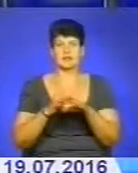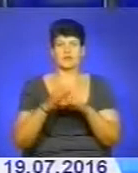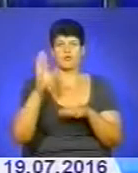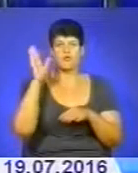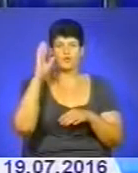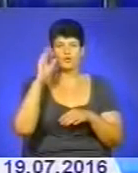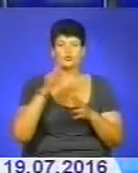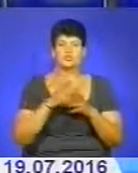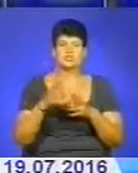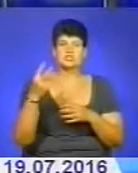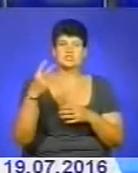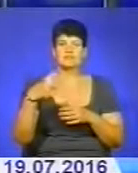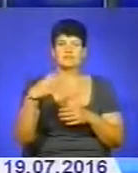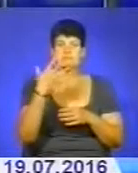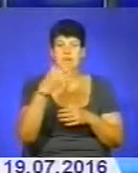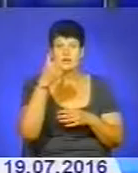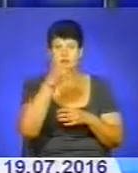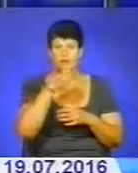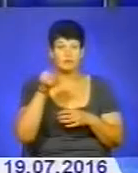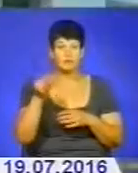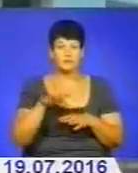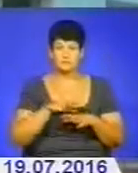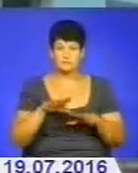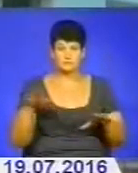цьому навчальному закладі її не було взагалі.